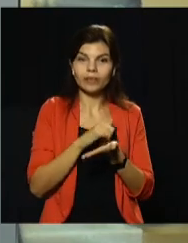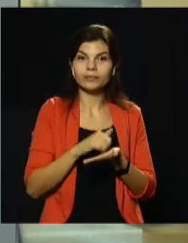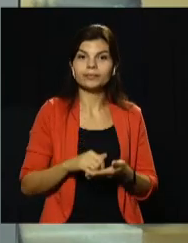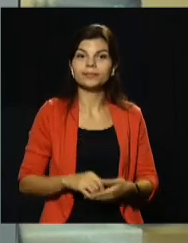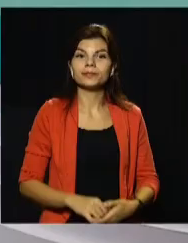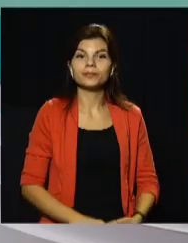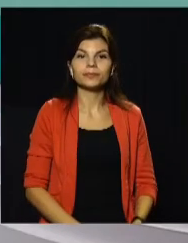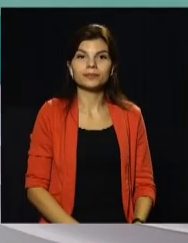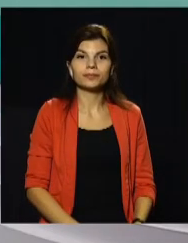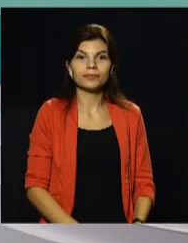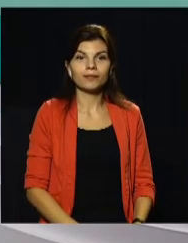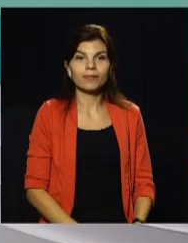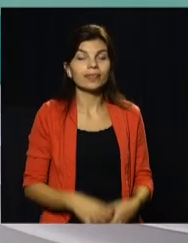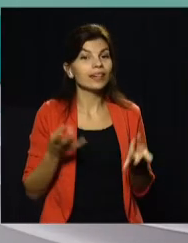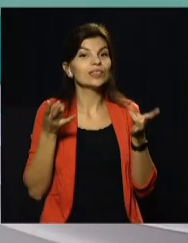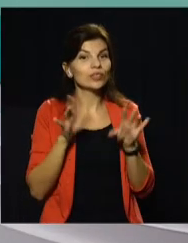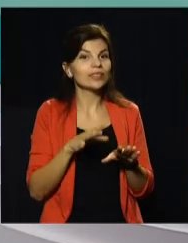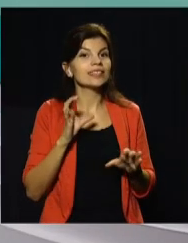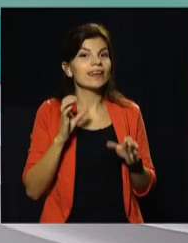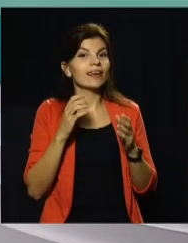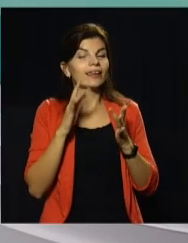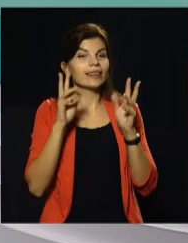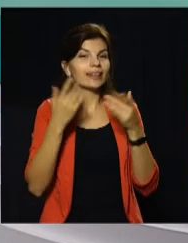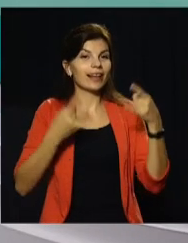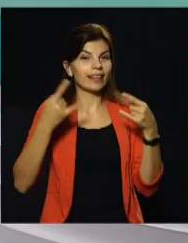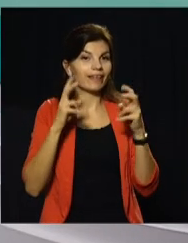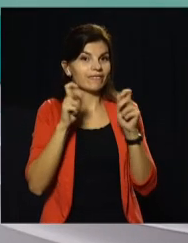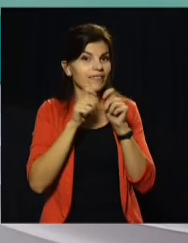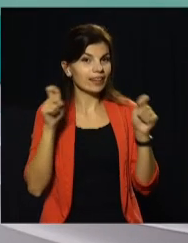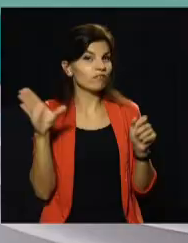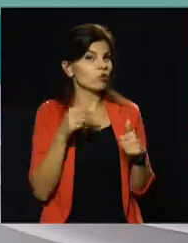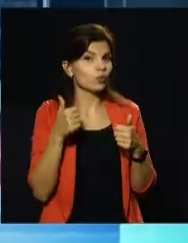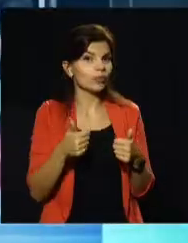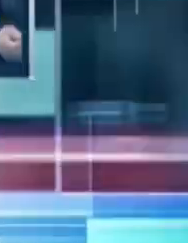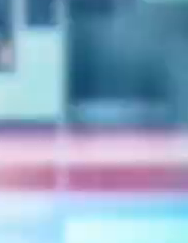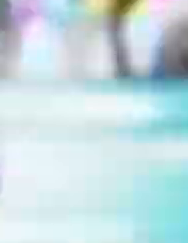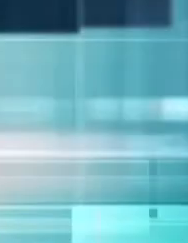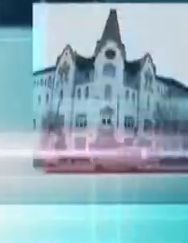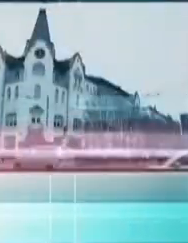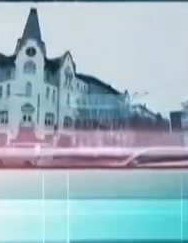YouTube-каналі. Залишайтеся з «Відкритим». На все добре.